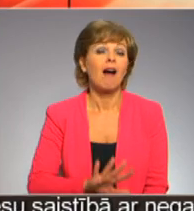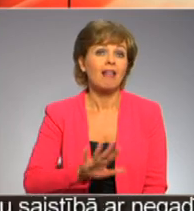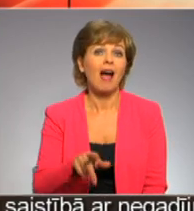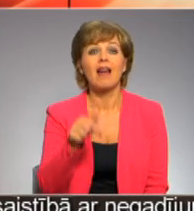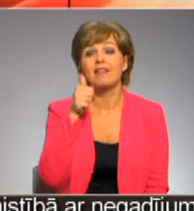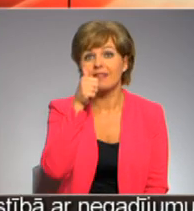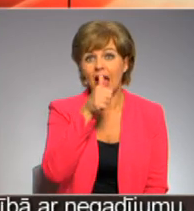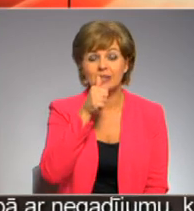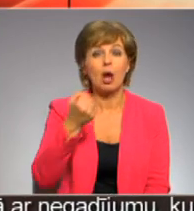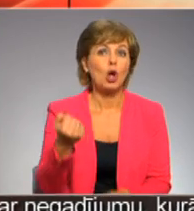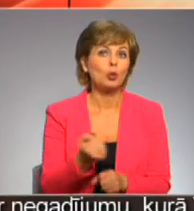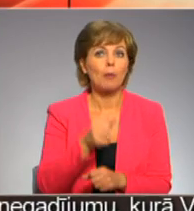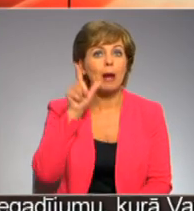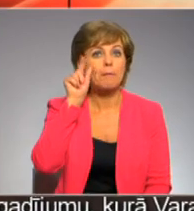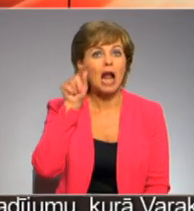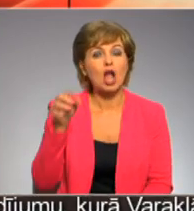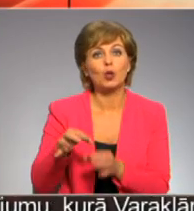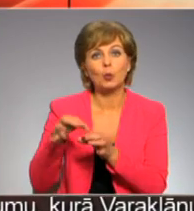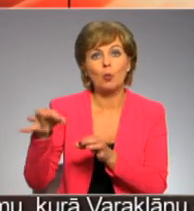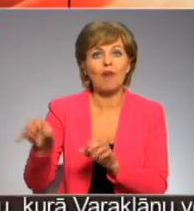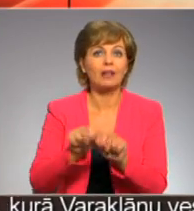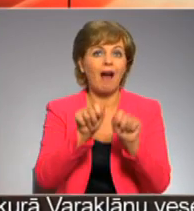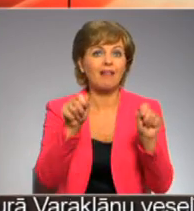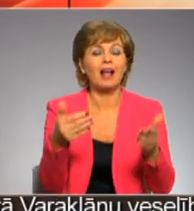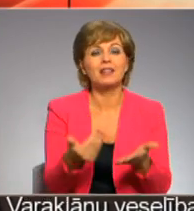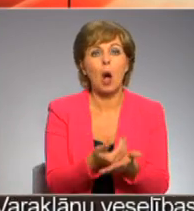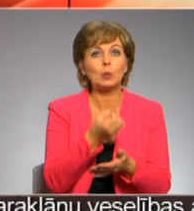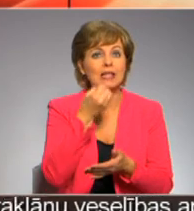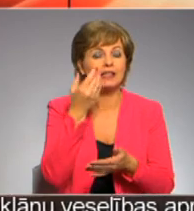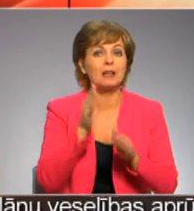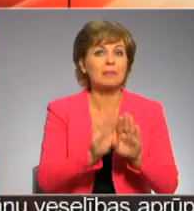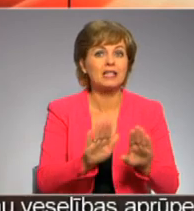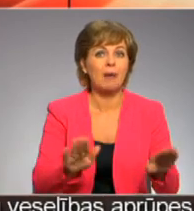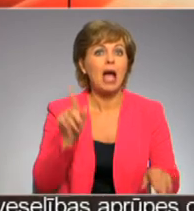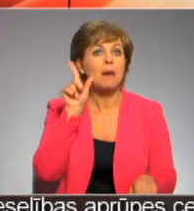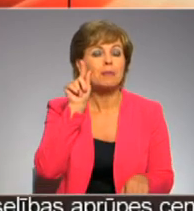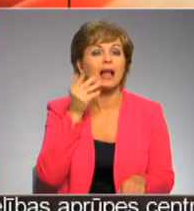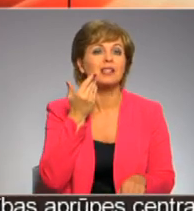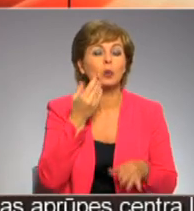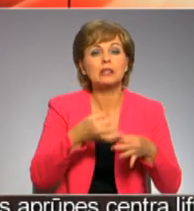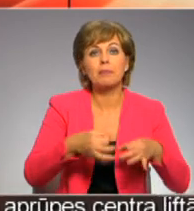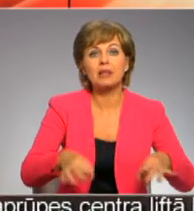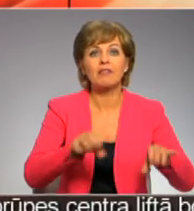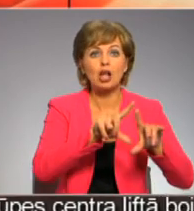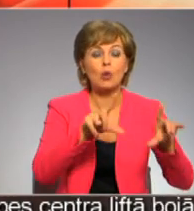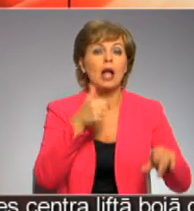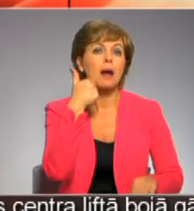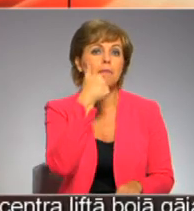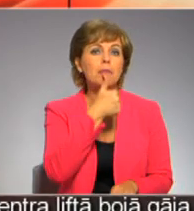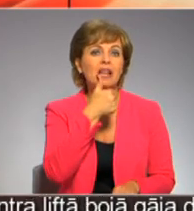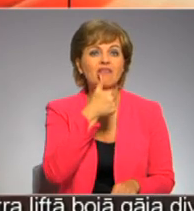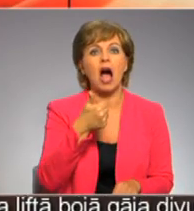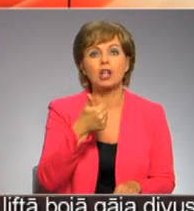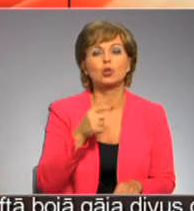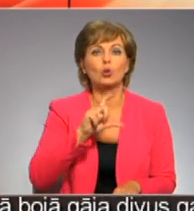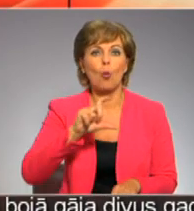Lai cik neticami, tomēr Preiļu novadā atklāta jauna izglītības iestāde – Preiļu brīvā skola. Tā ir privāta skola, kurā